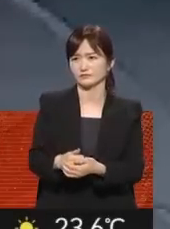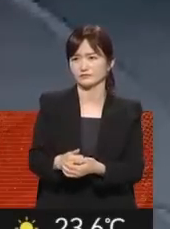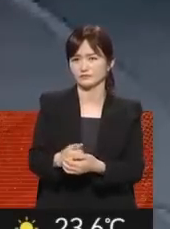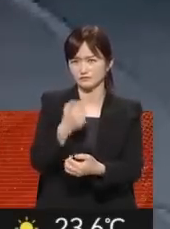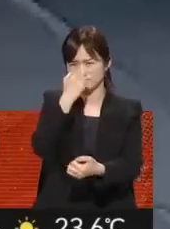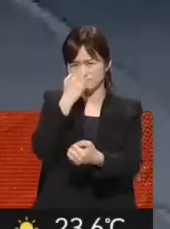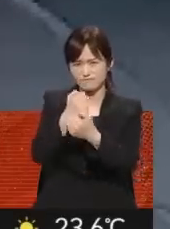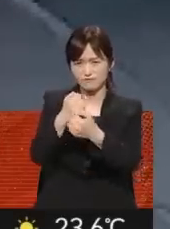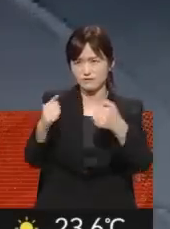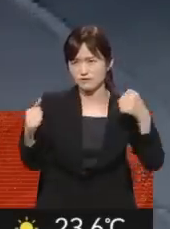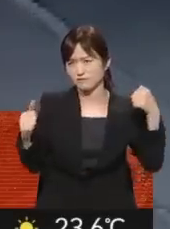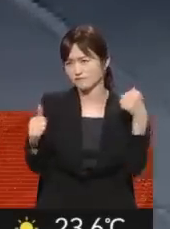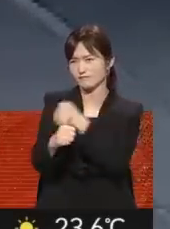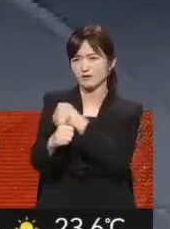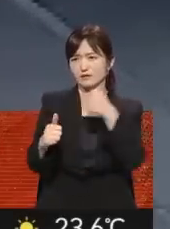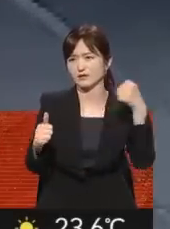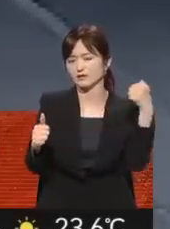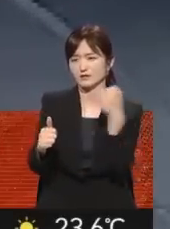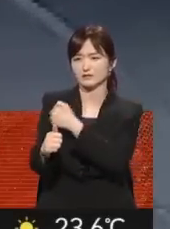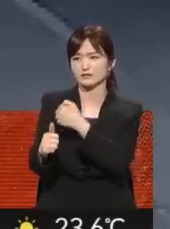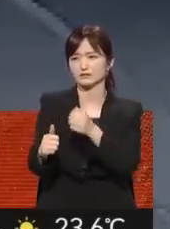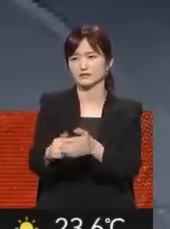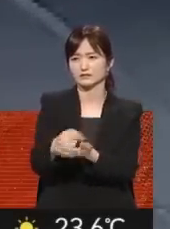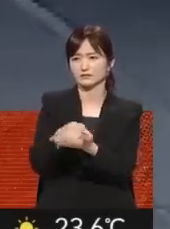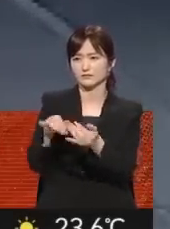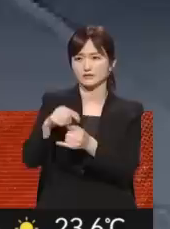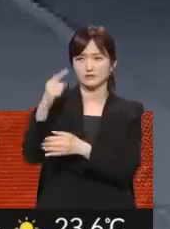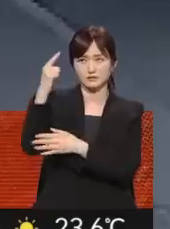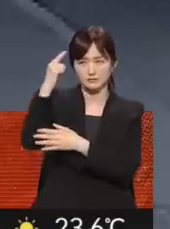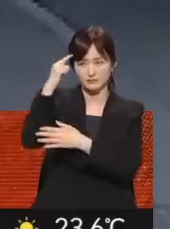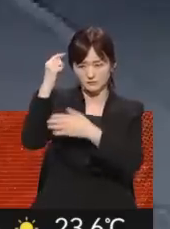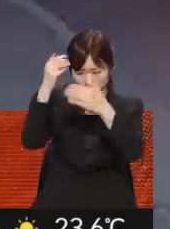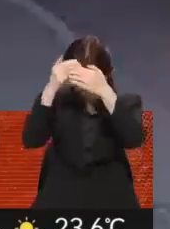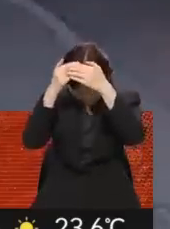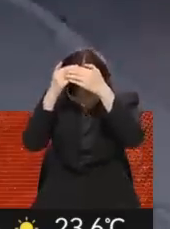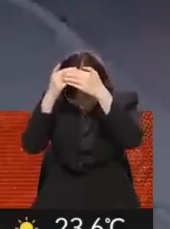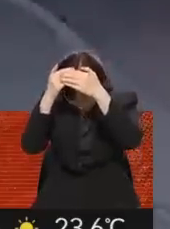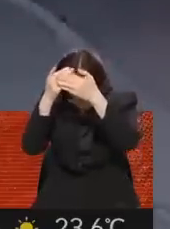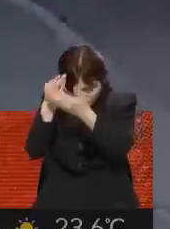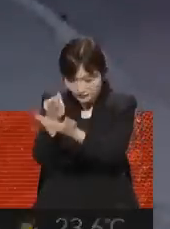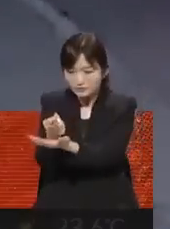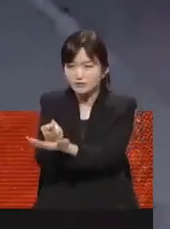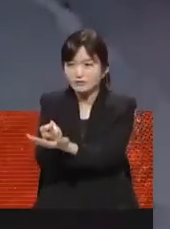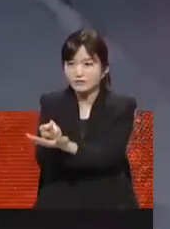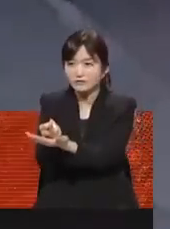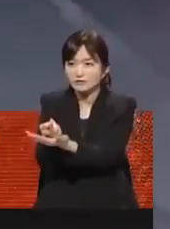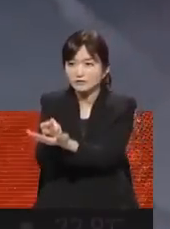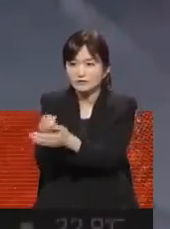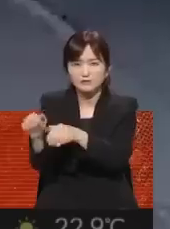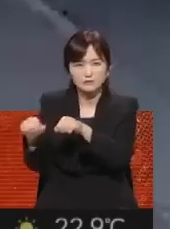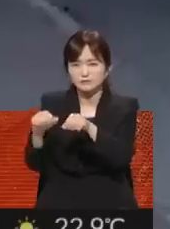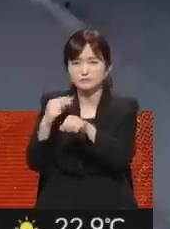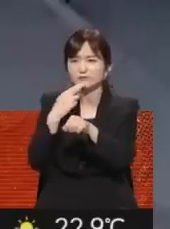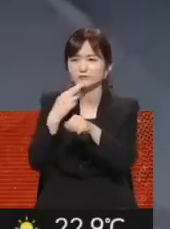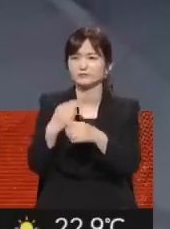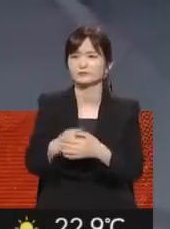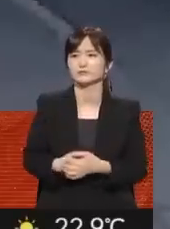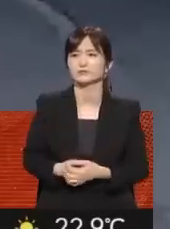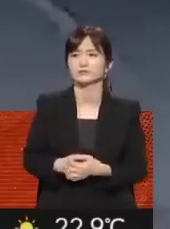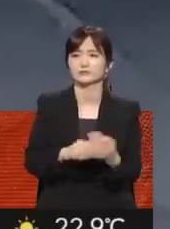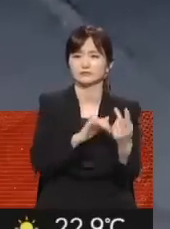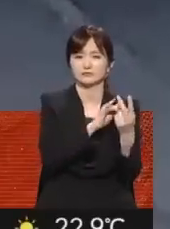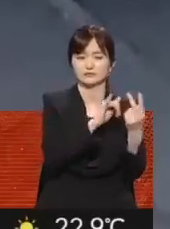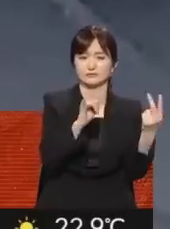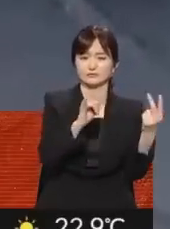정말 무차별적인 폭행이 일어났다고 하는데이 피해자가 머리를 손으로 감싸고 바닥에 엎드려서 미동조차 하지 않습니다이 두